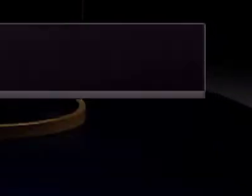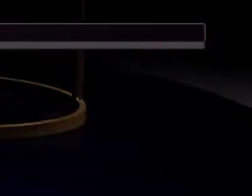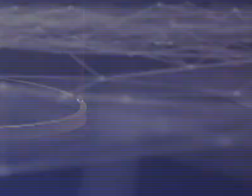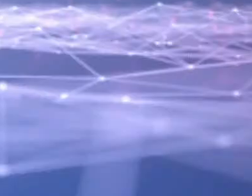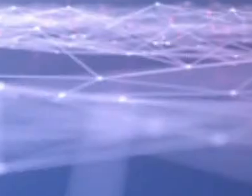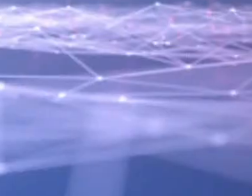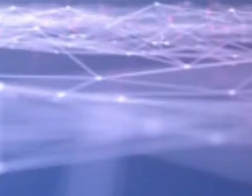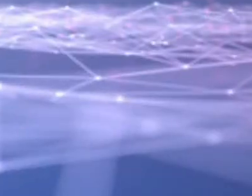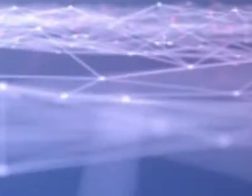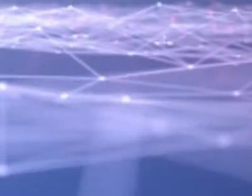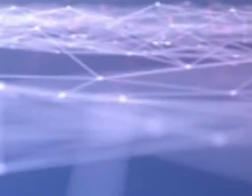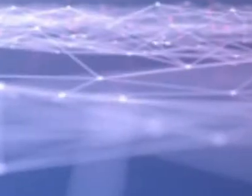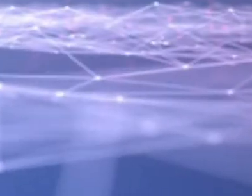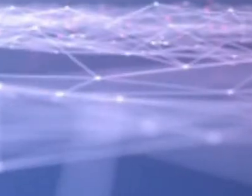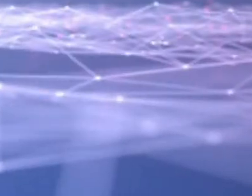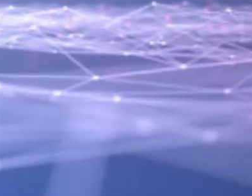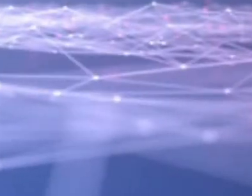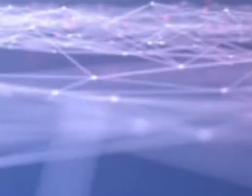hai hai